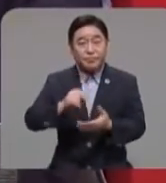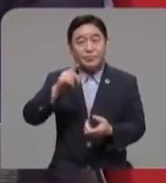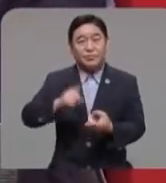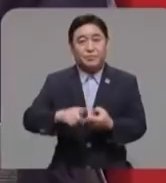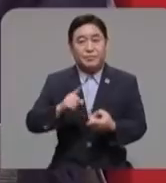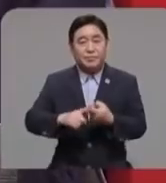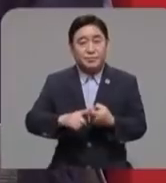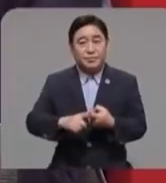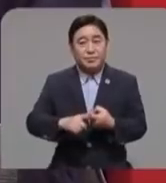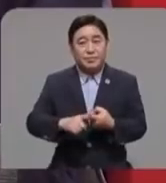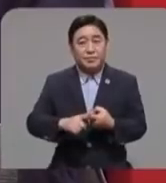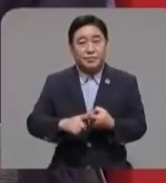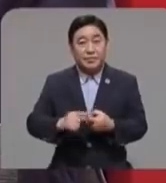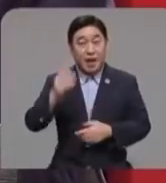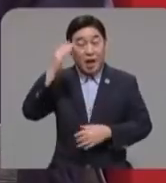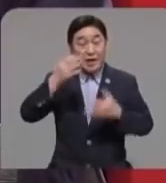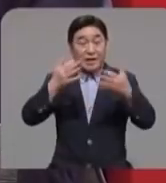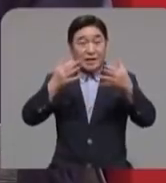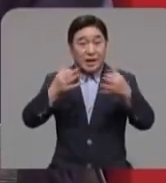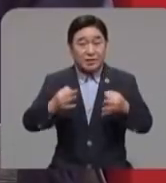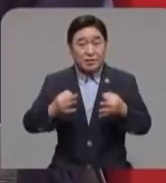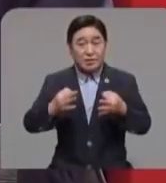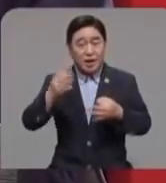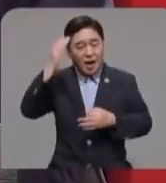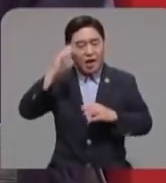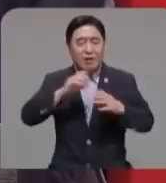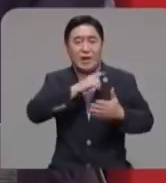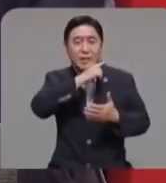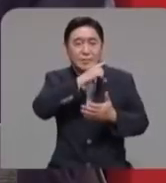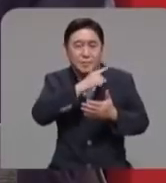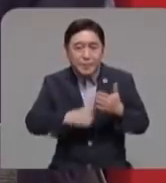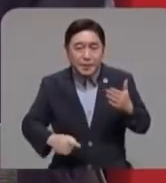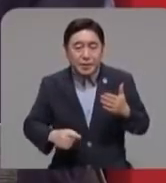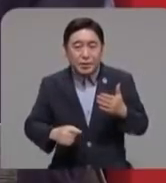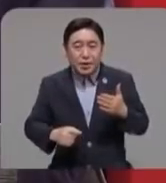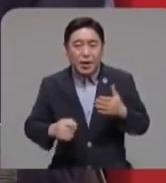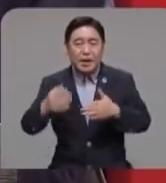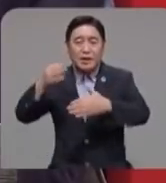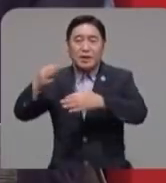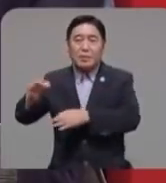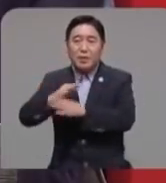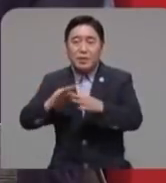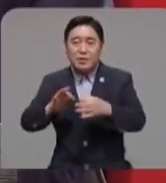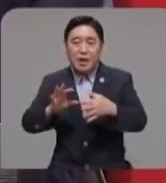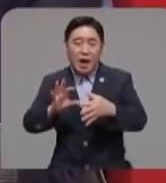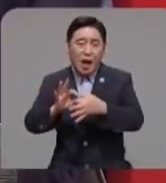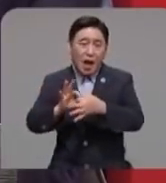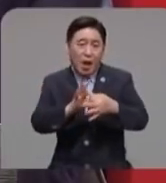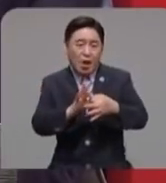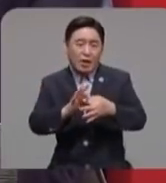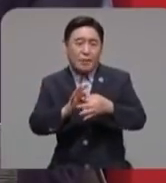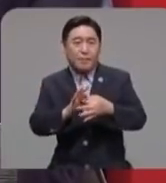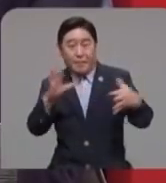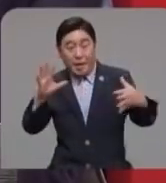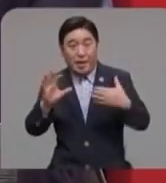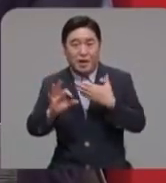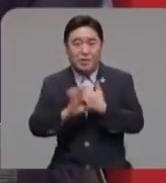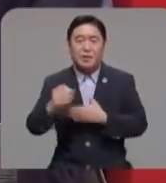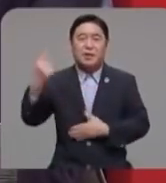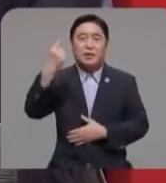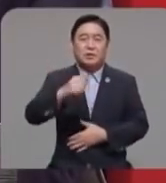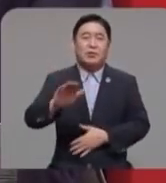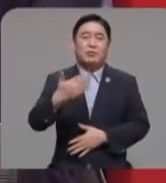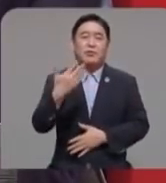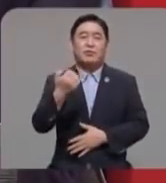우리는 부채와 금융과 자본시장 이 약한 연결고리가 한 번 터지면 예. 우리는